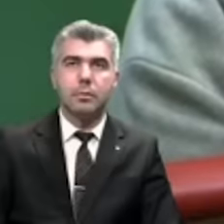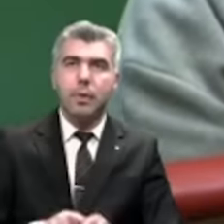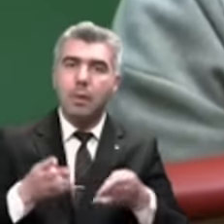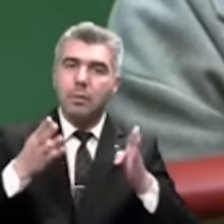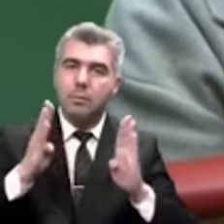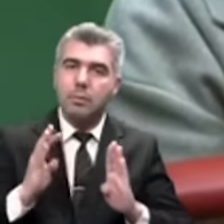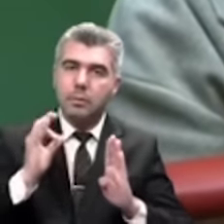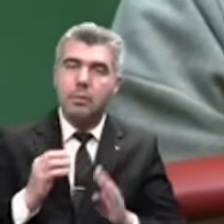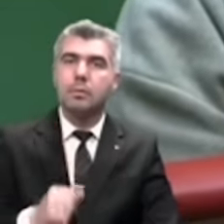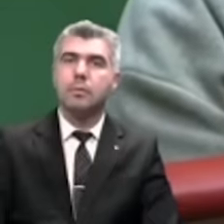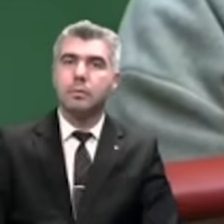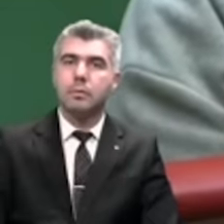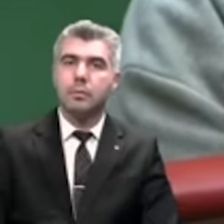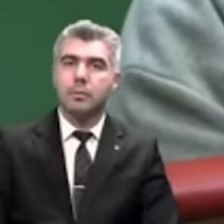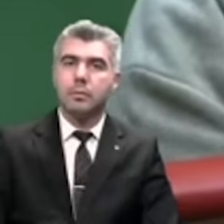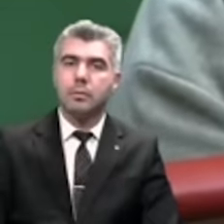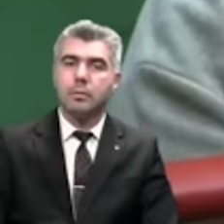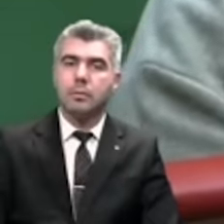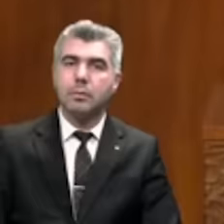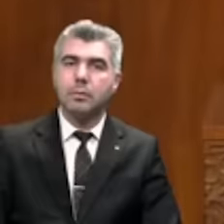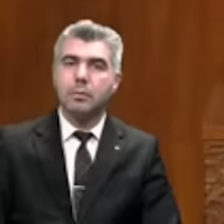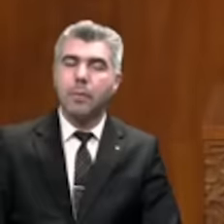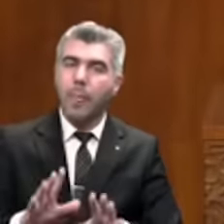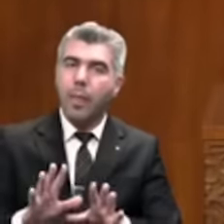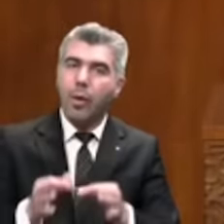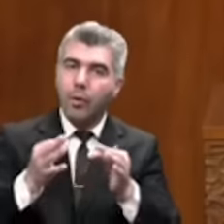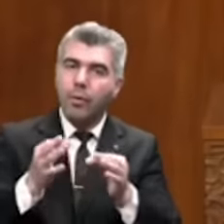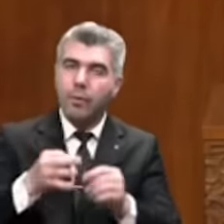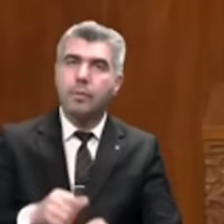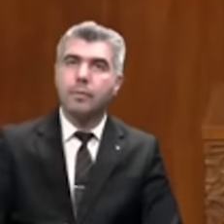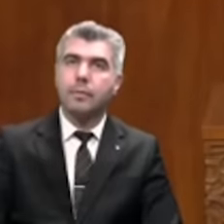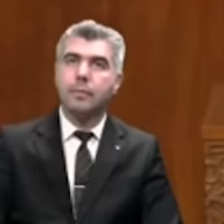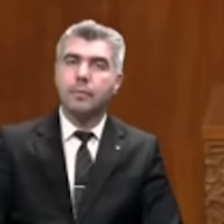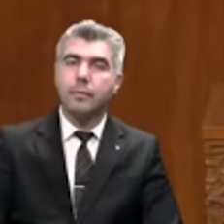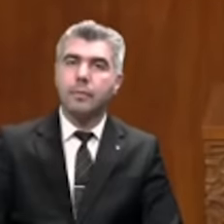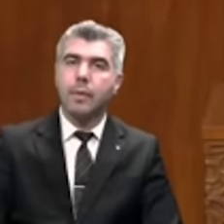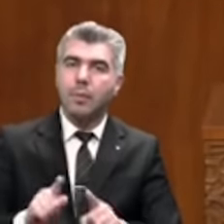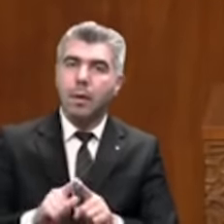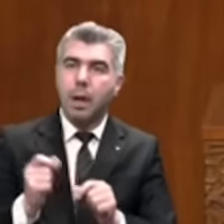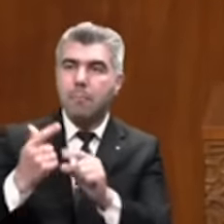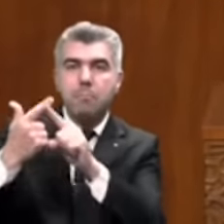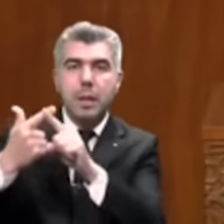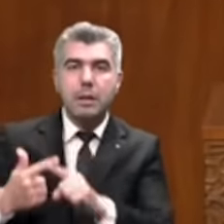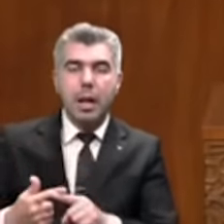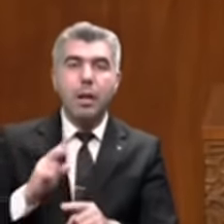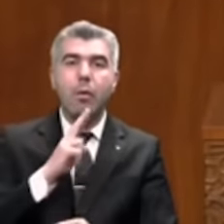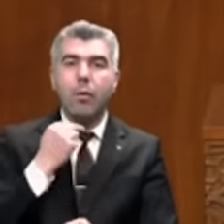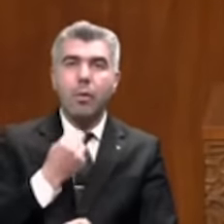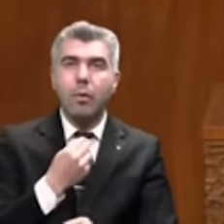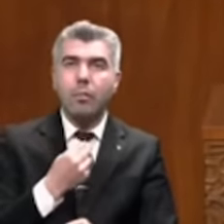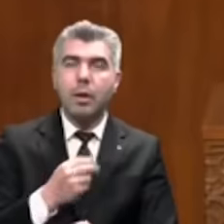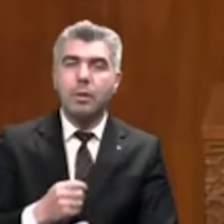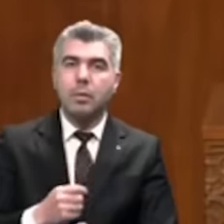نجلسوا مهدنين، شويه ديال الهدنه ونلقاو سميتو. اما راه الامكانيات ديال الدوله راه